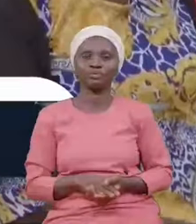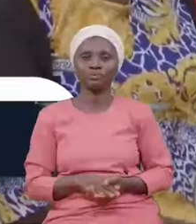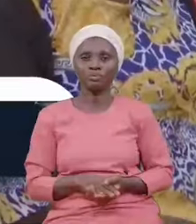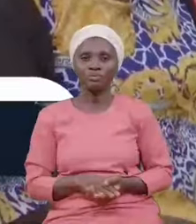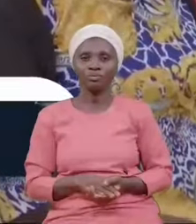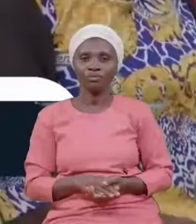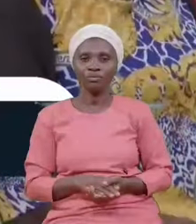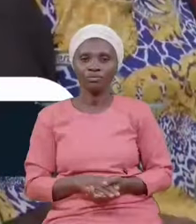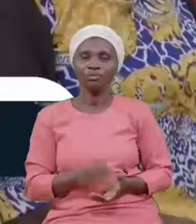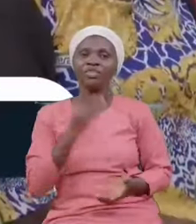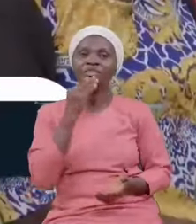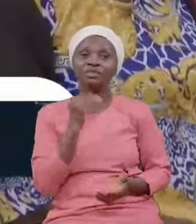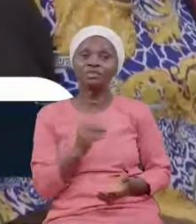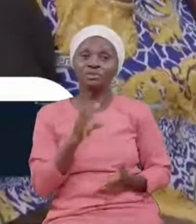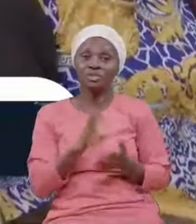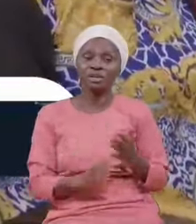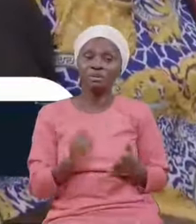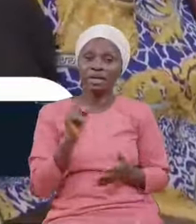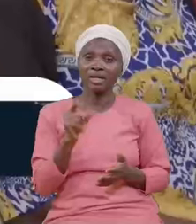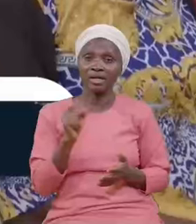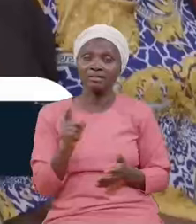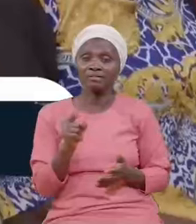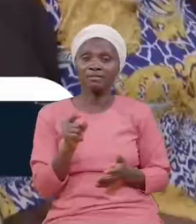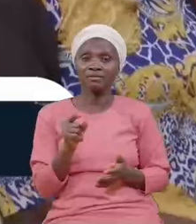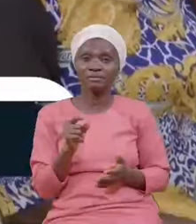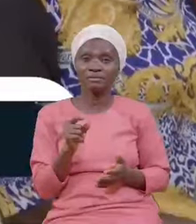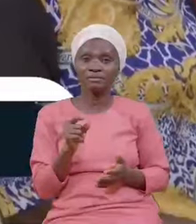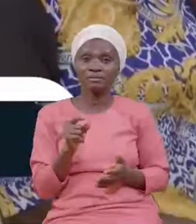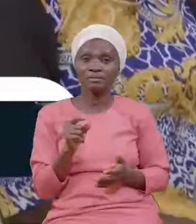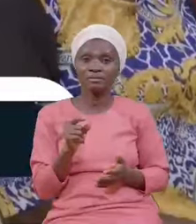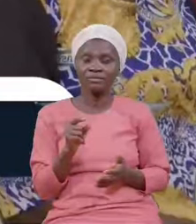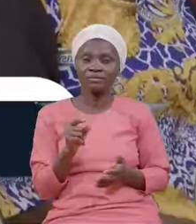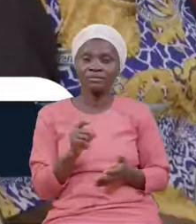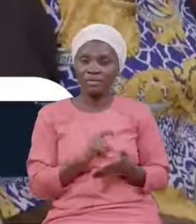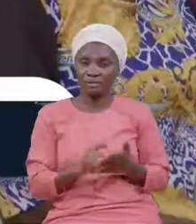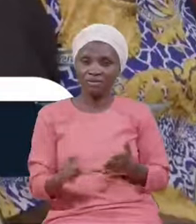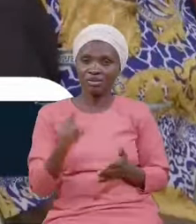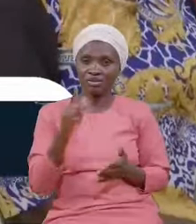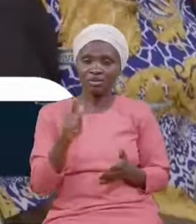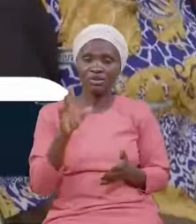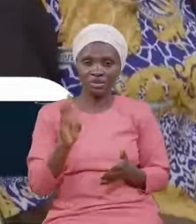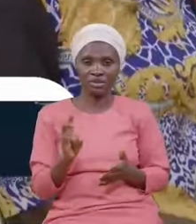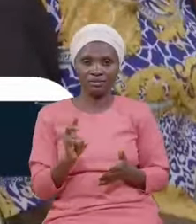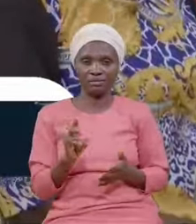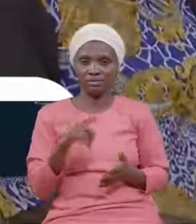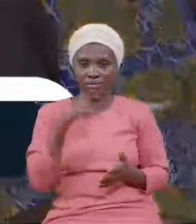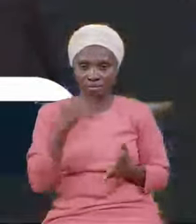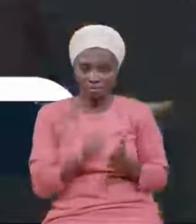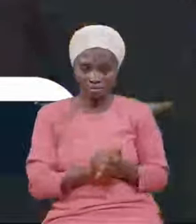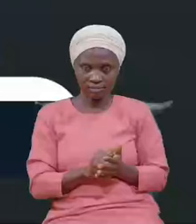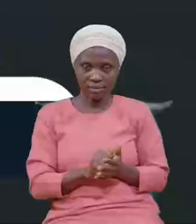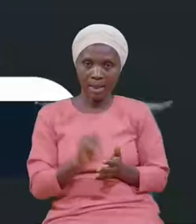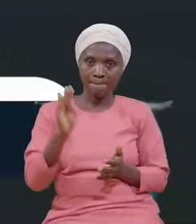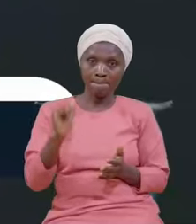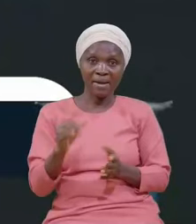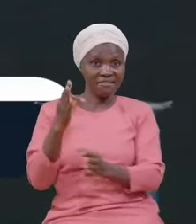verset 27. Hébreux 11, verset 27. C'est par la foi qu'il